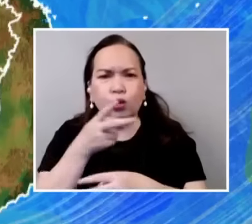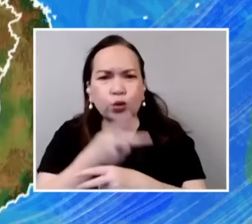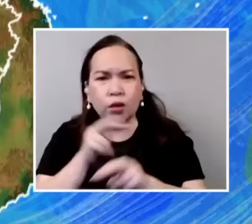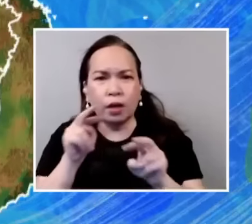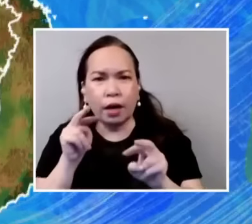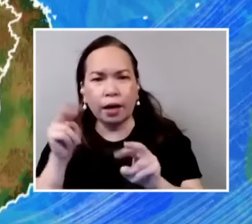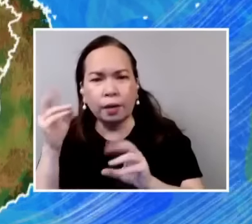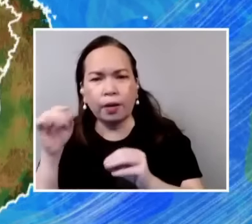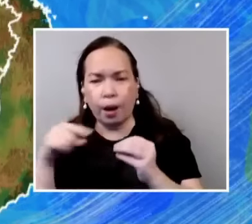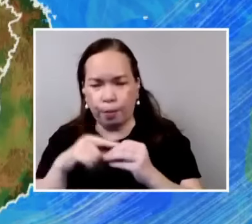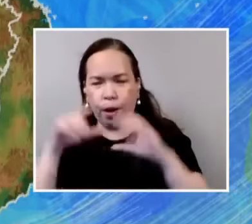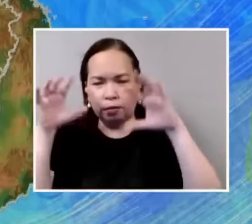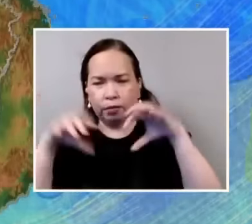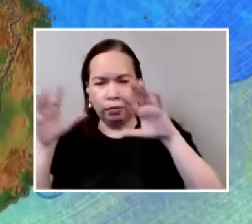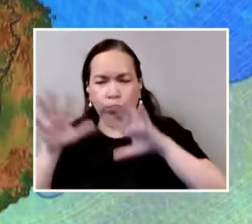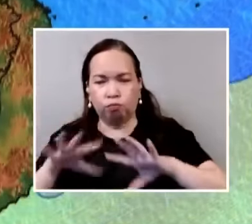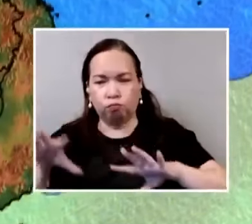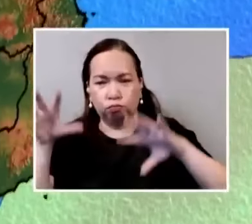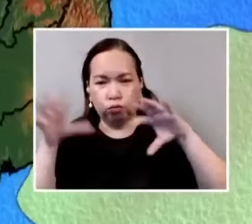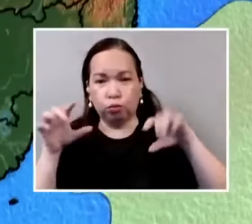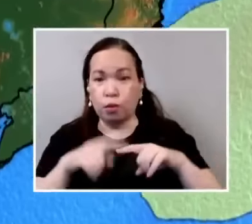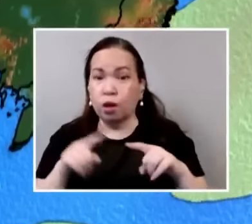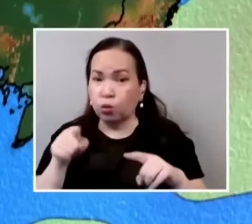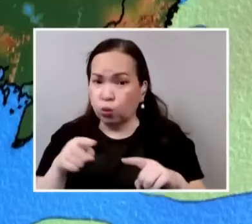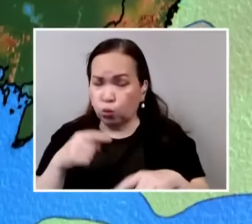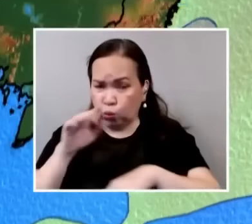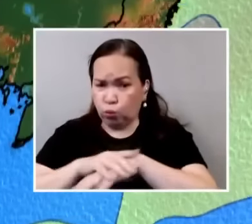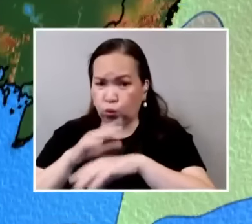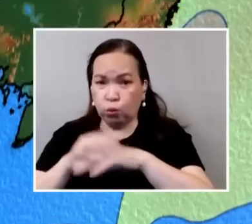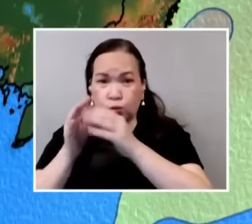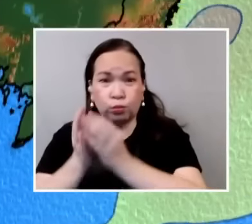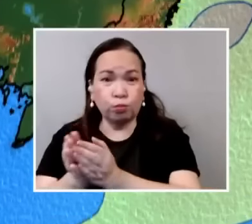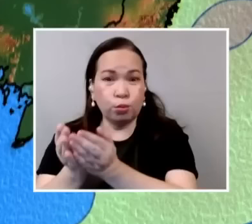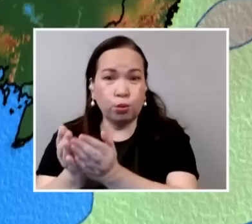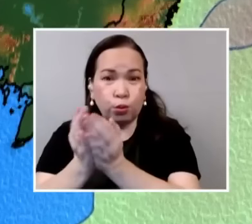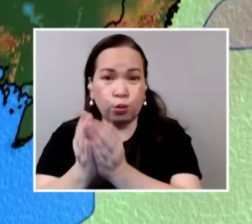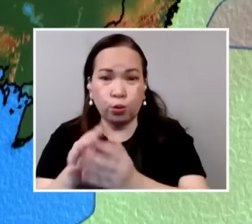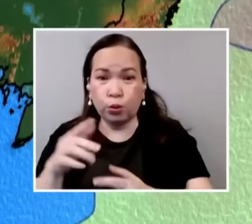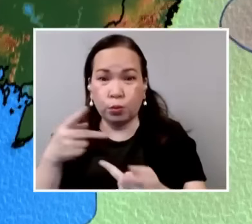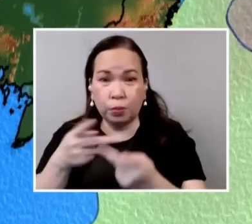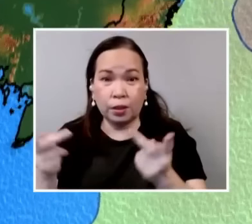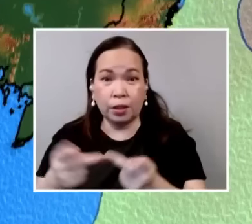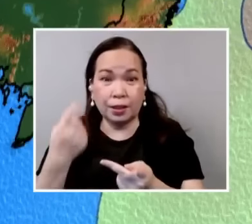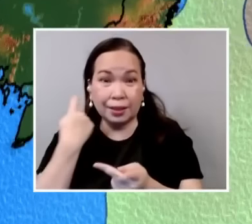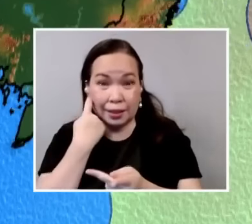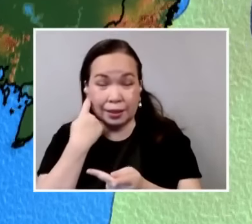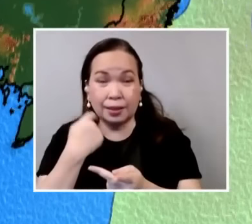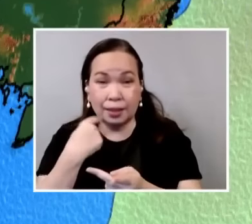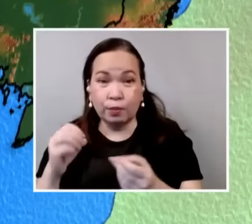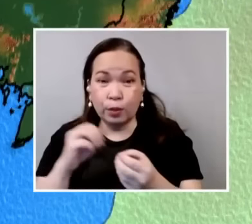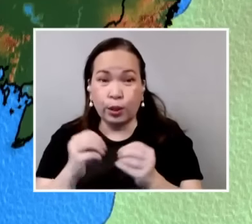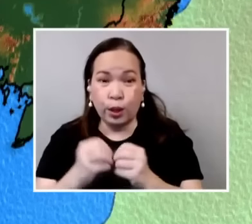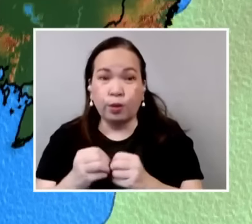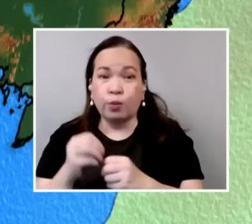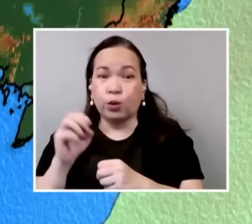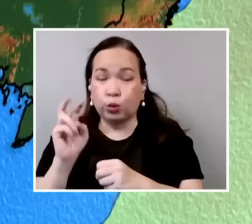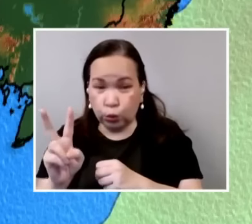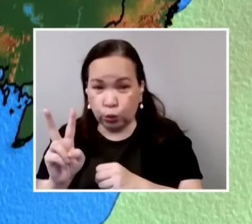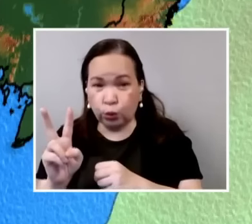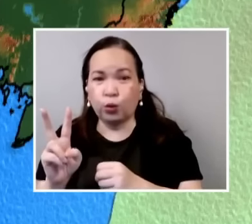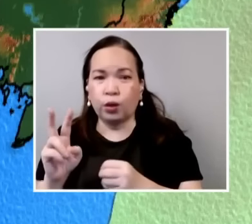po sa bagyo. Samantala, bawal maglayag ang lahat ng sasakyang pandagat sa mga lugar kung saan nakataas po ang wind signals number 2